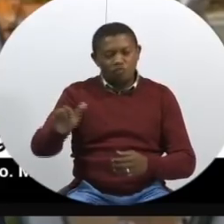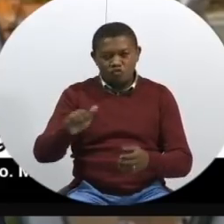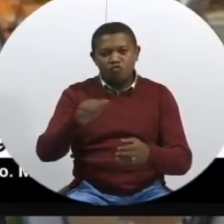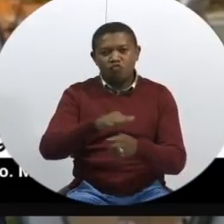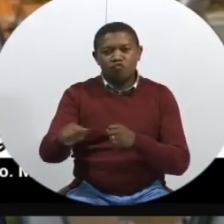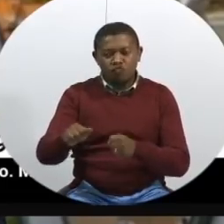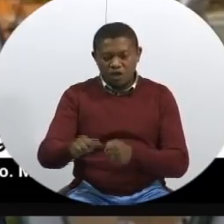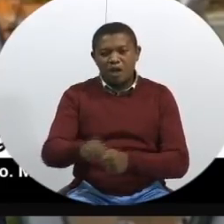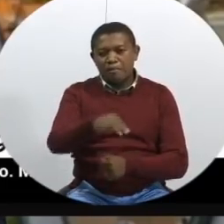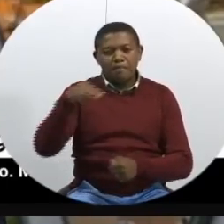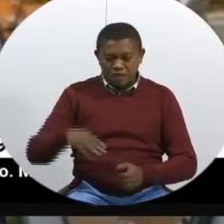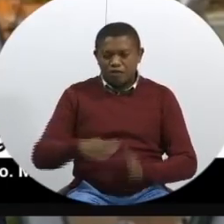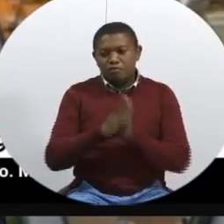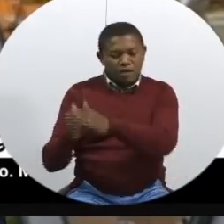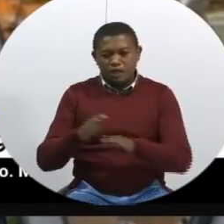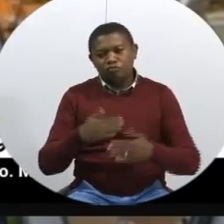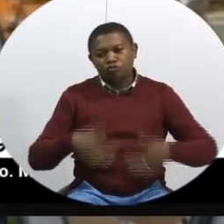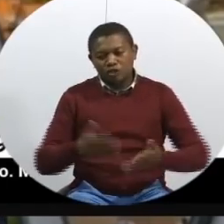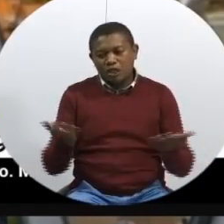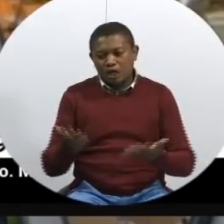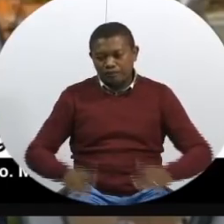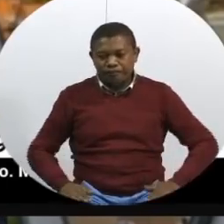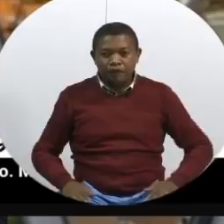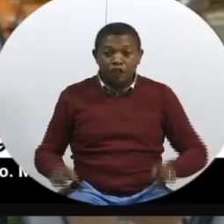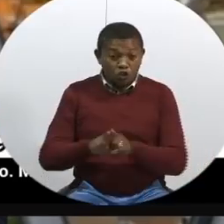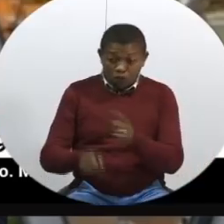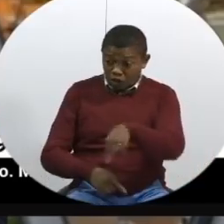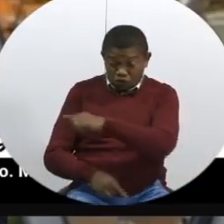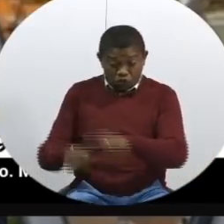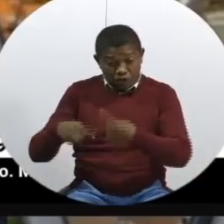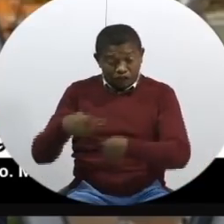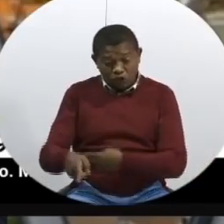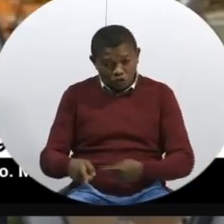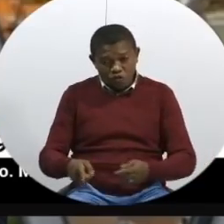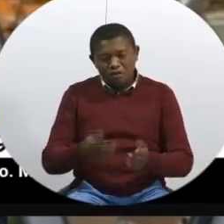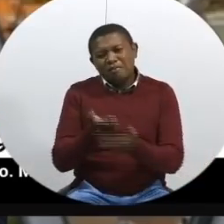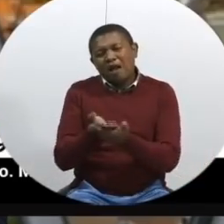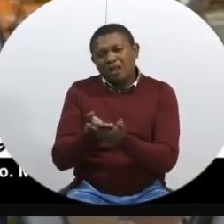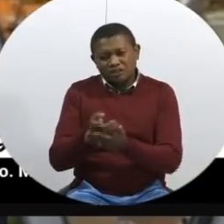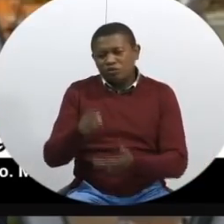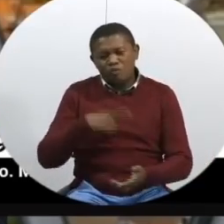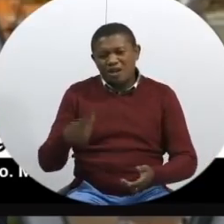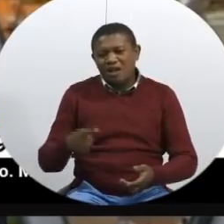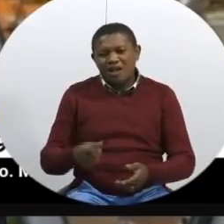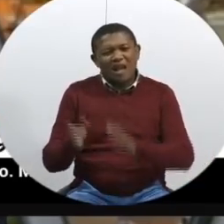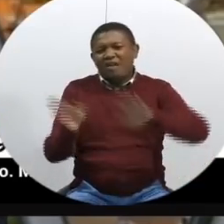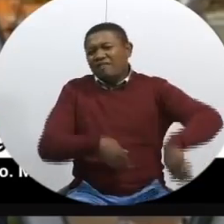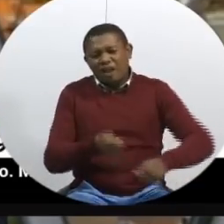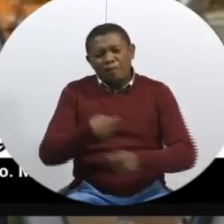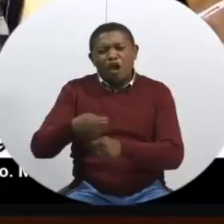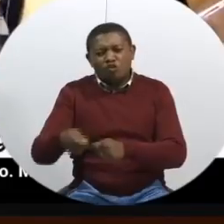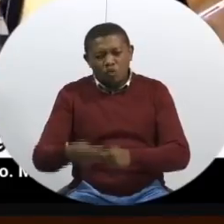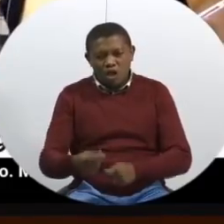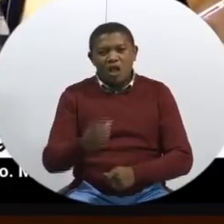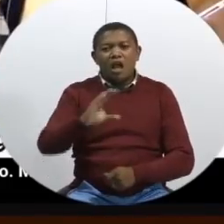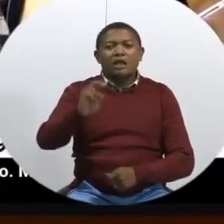mai, zany hoe miankina amin'ny toedrara. Nangataka ihany koa izy ireo an ny mba tsy handoa aloha ny knaps,